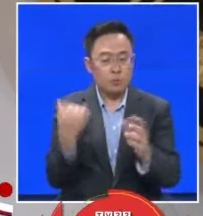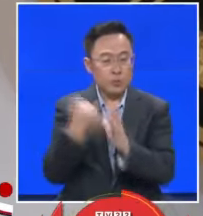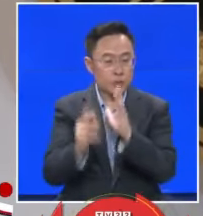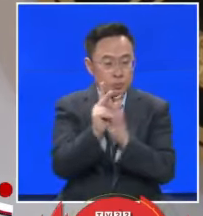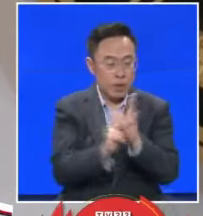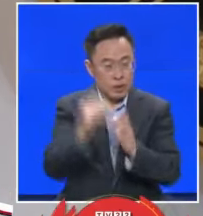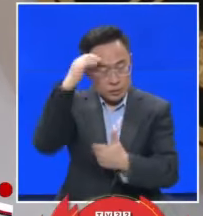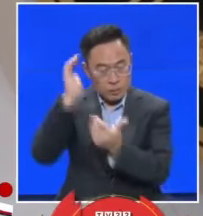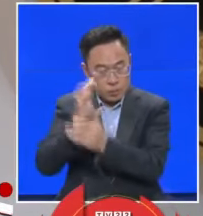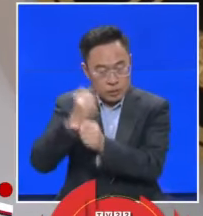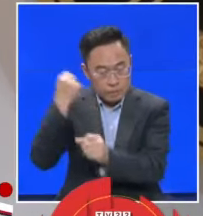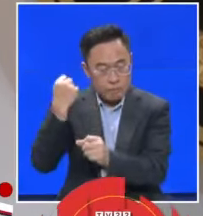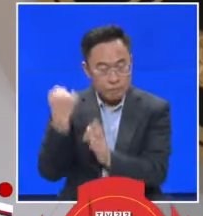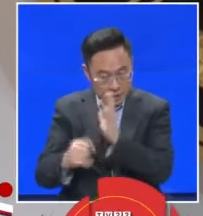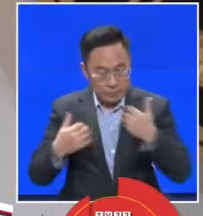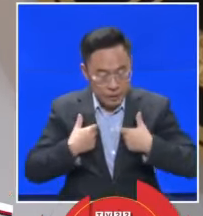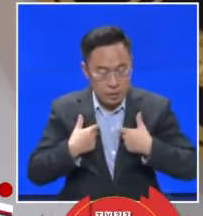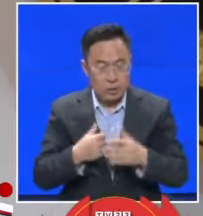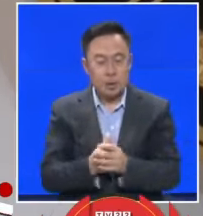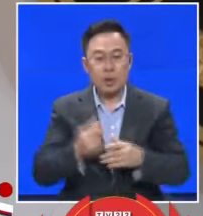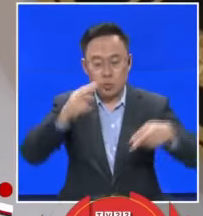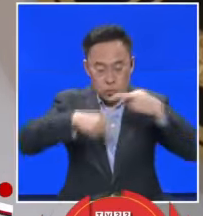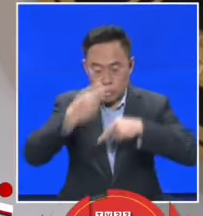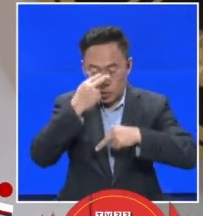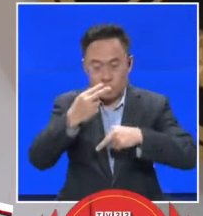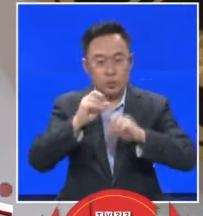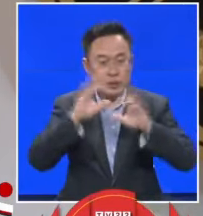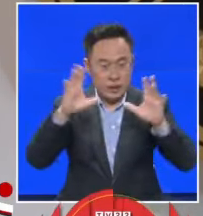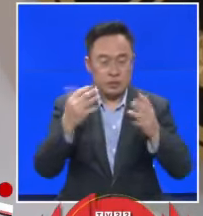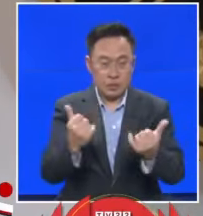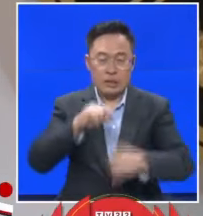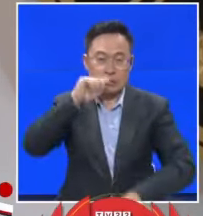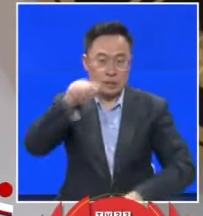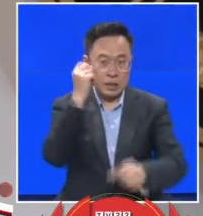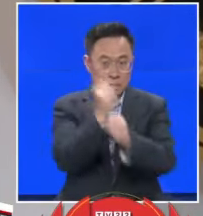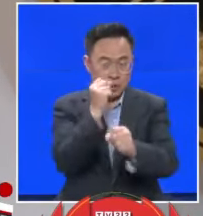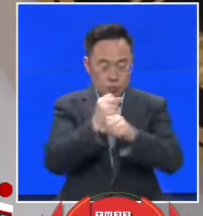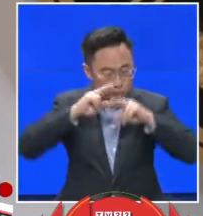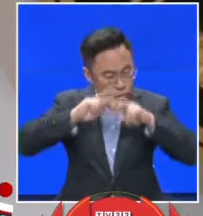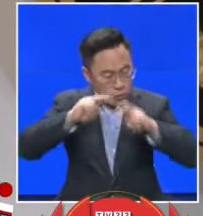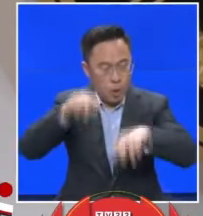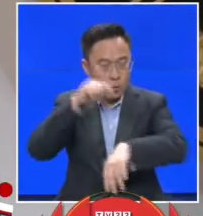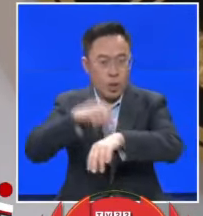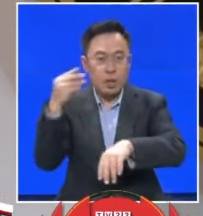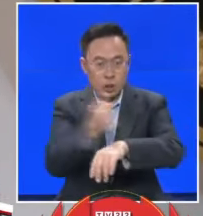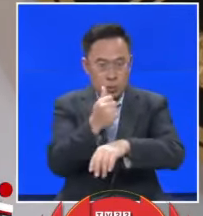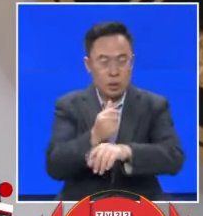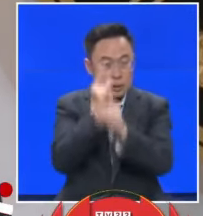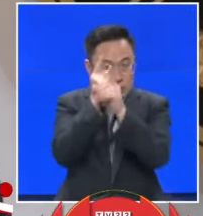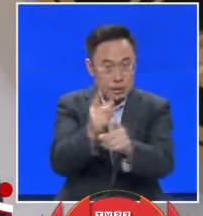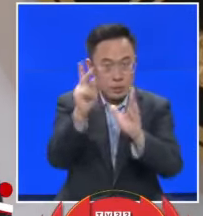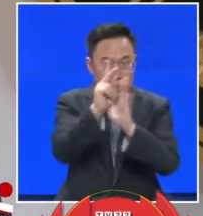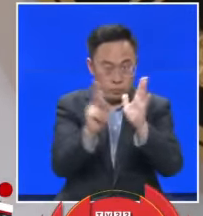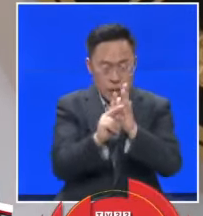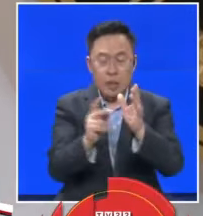ปล่านายกบอกว่าอยากจะให้พิสูจน์ค่ะให้พิสูจน์โดยเร็วเลยแล้วยึดกฎหมายนี่แหละเป็นตัวการหลักโดยต้องให้ความเป็น